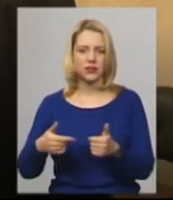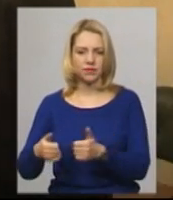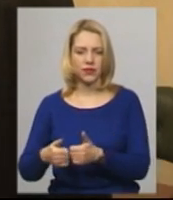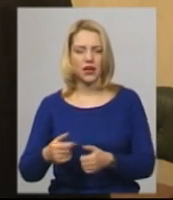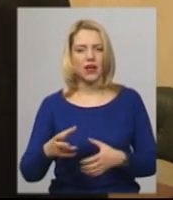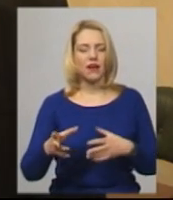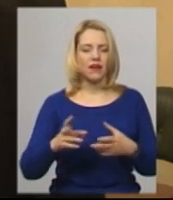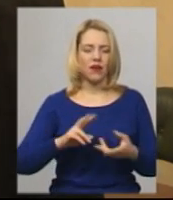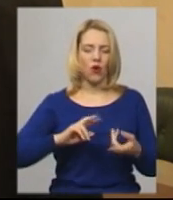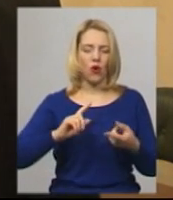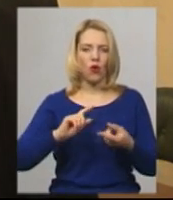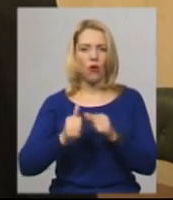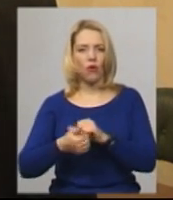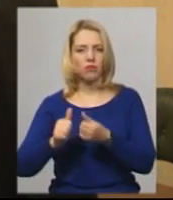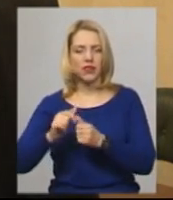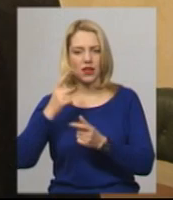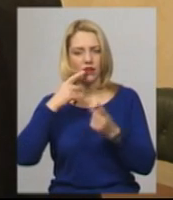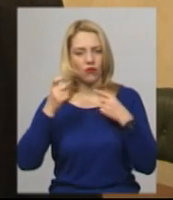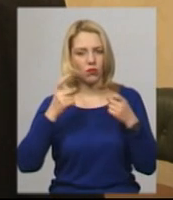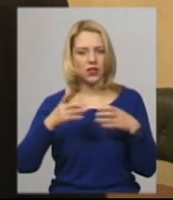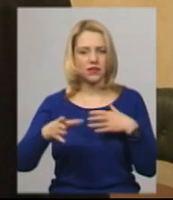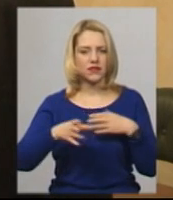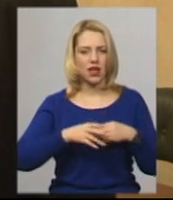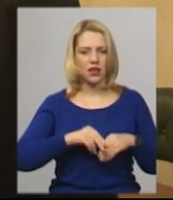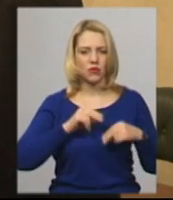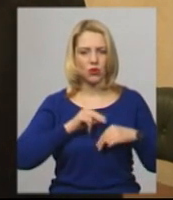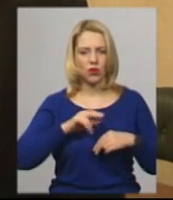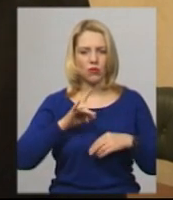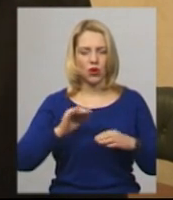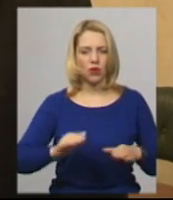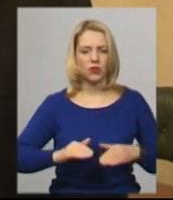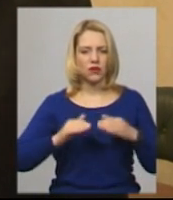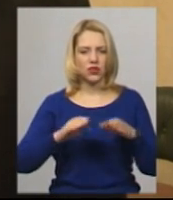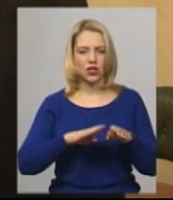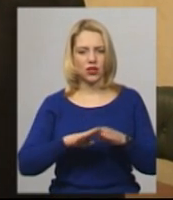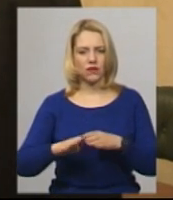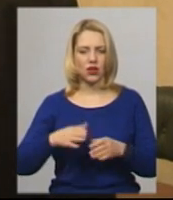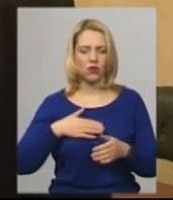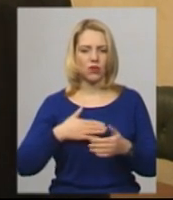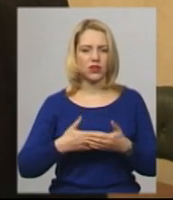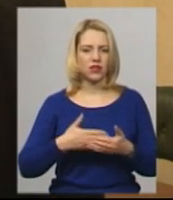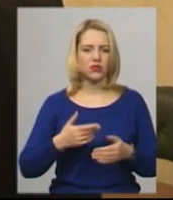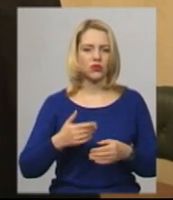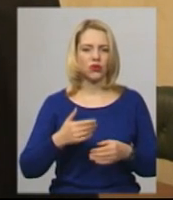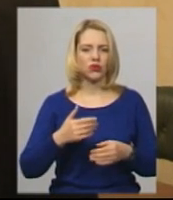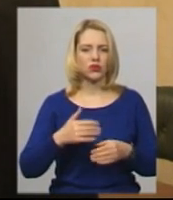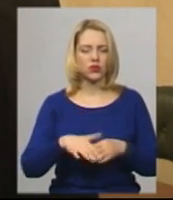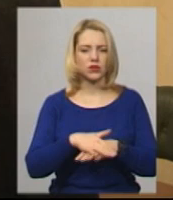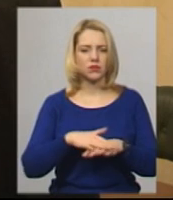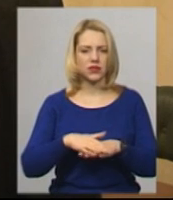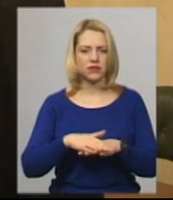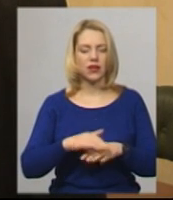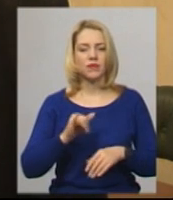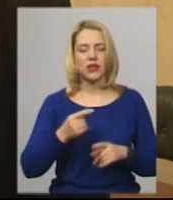обмін інформацією, взаємну роботу по підвищенню ролі громадянського суспільства в області. Я вважаю, що підписання